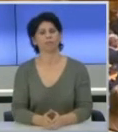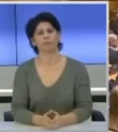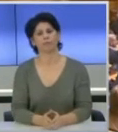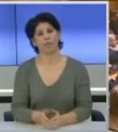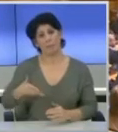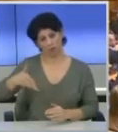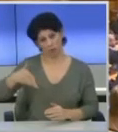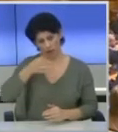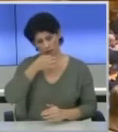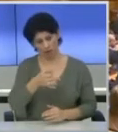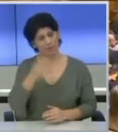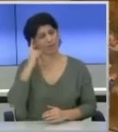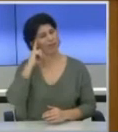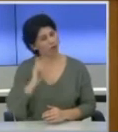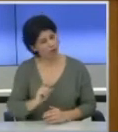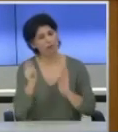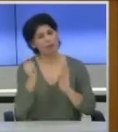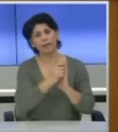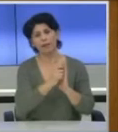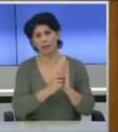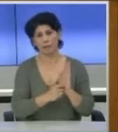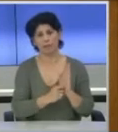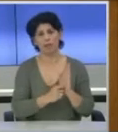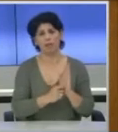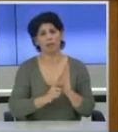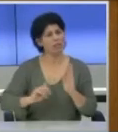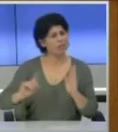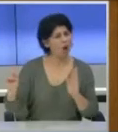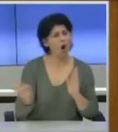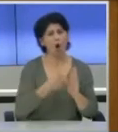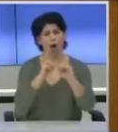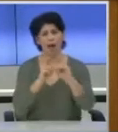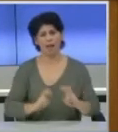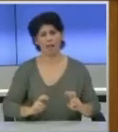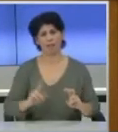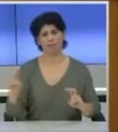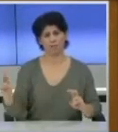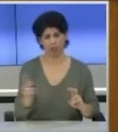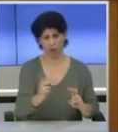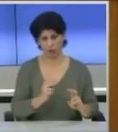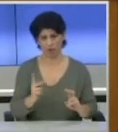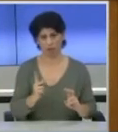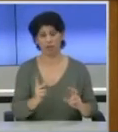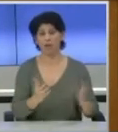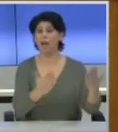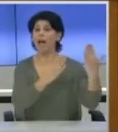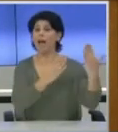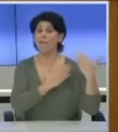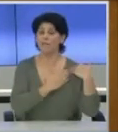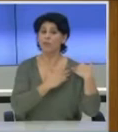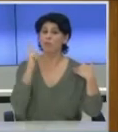εξάλλου και καταγεγραμμένη σε όλες τις έρευνες της κοινής νόμης η